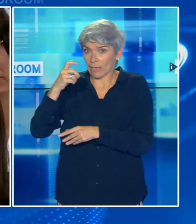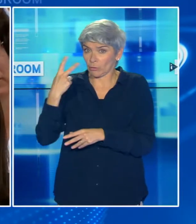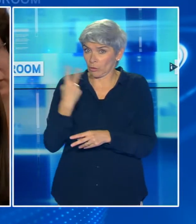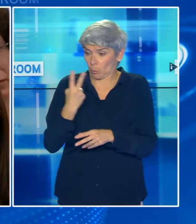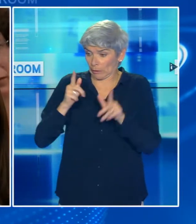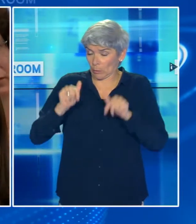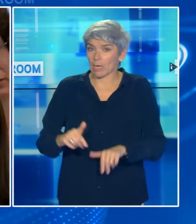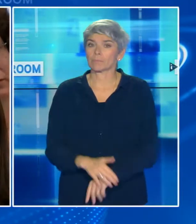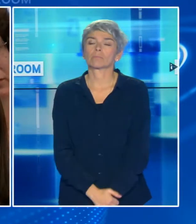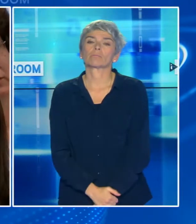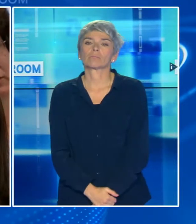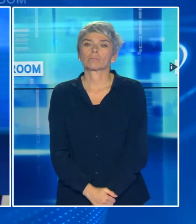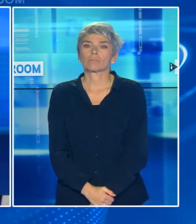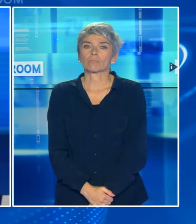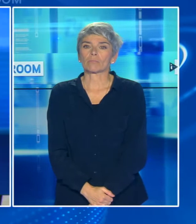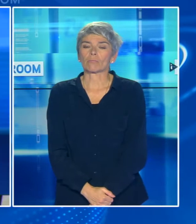Sarkozy.